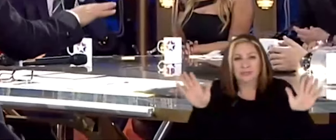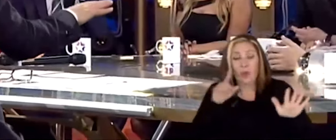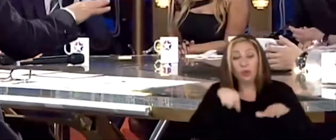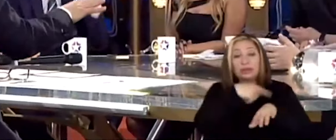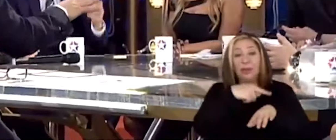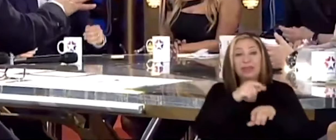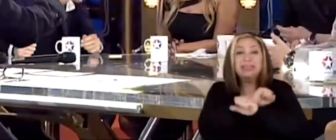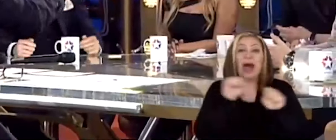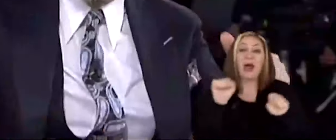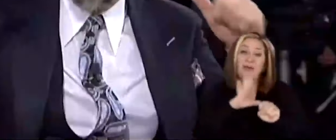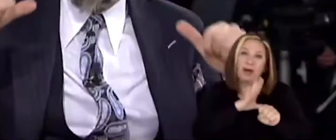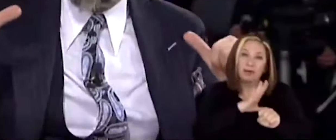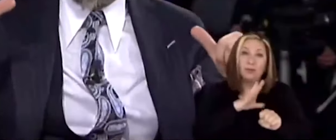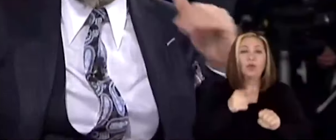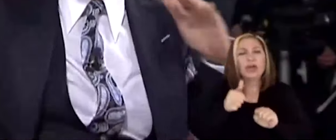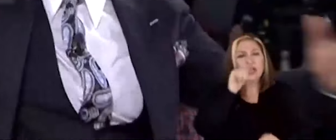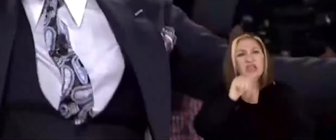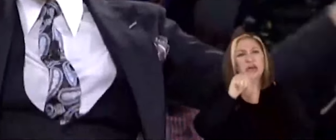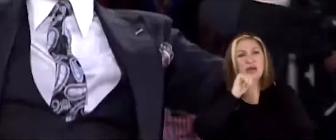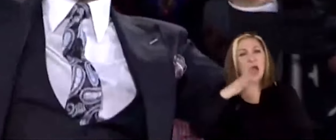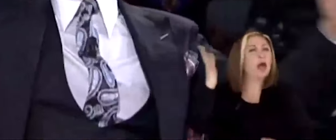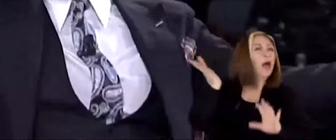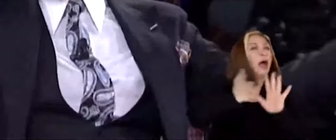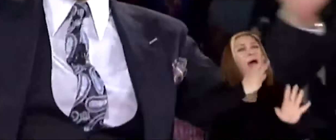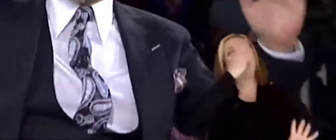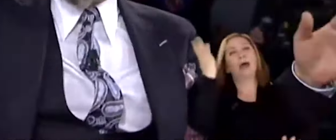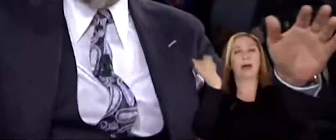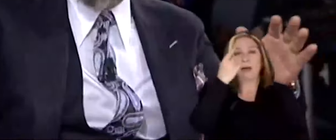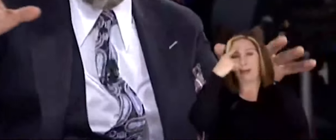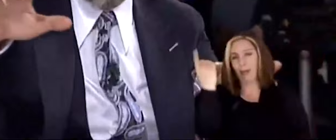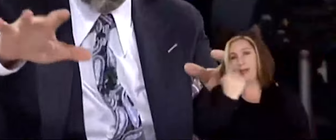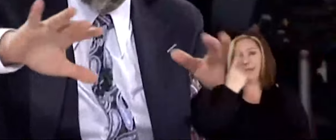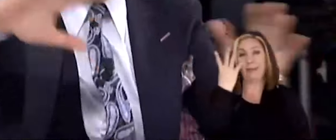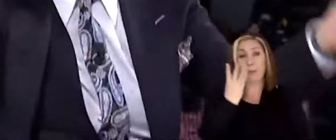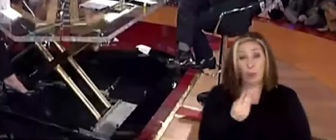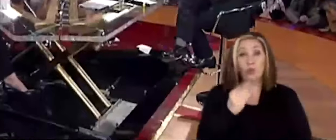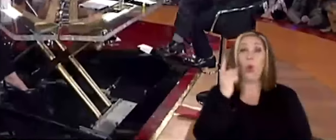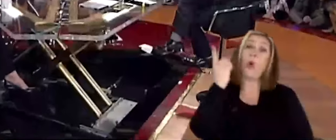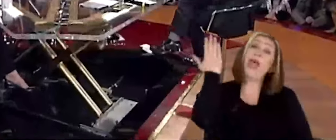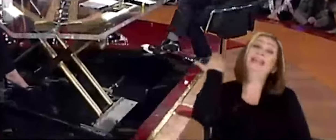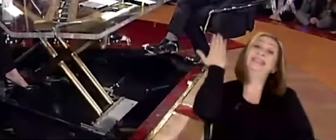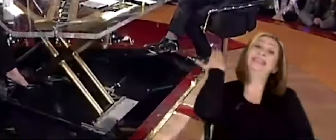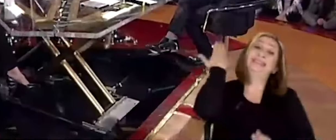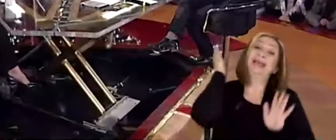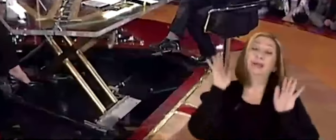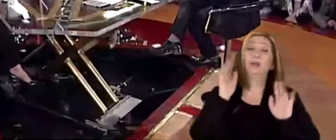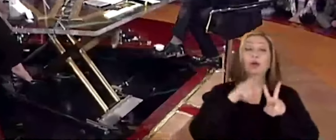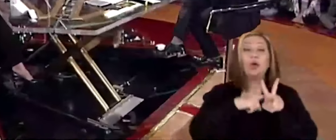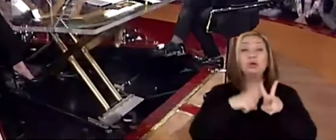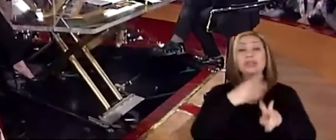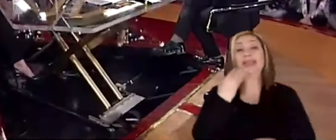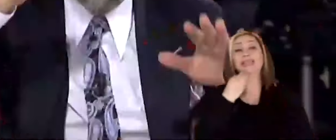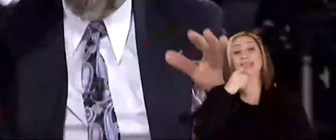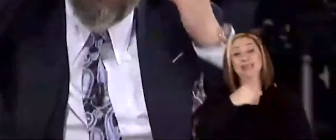zamanlar zararlı bir şeydi ve bunu içenlerde böyle bir sallanmalar falan böyle şeyler oluyordu. O tarihlerde çok eski, Yonca'nın